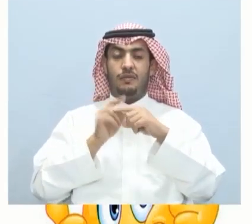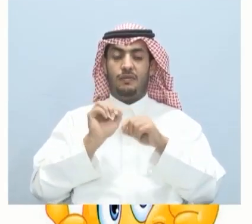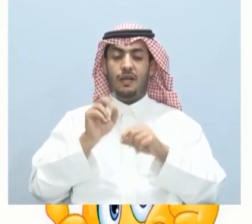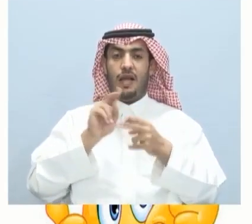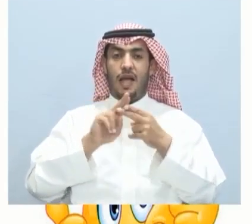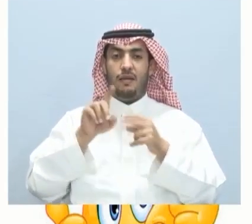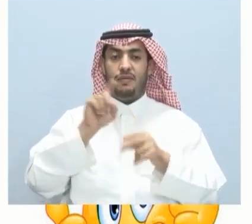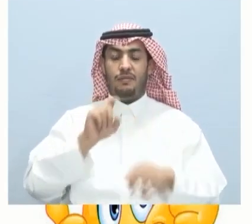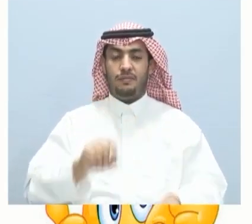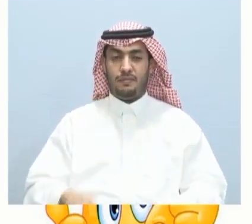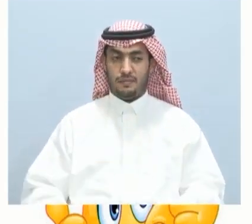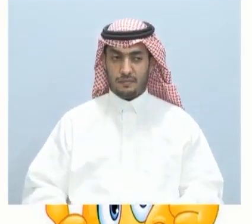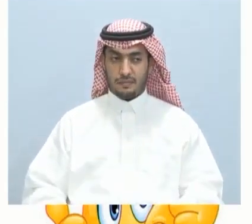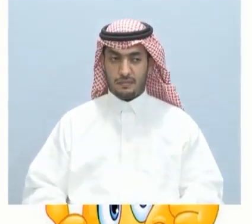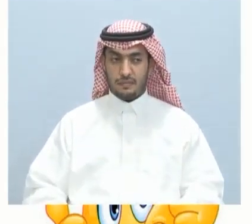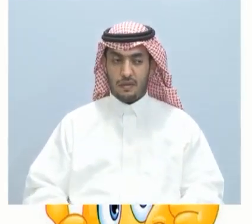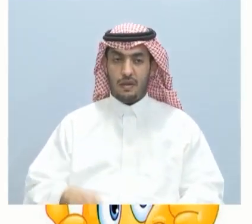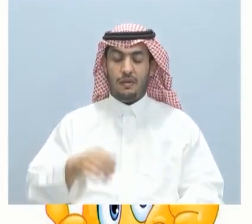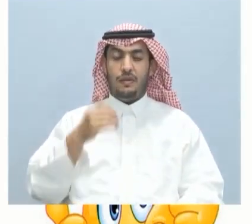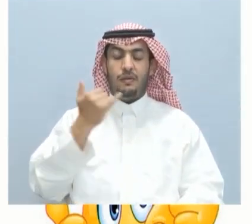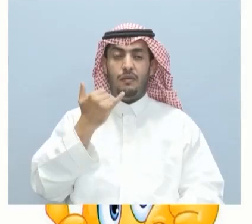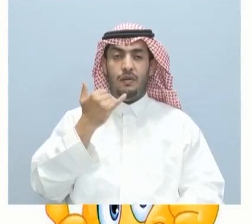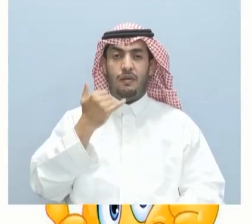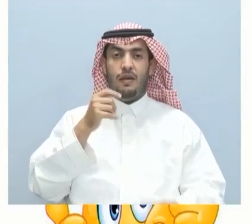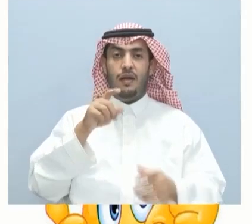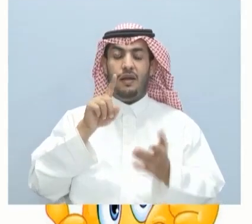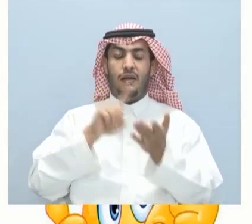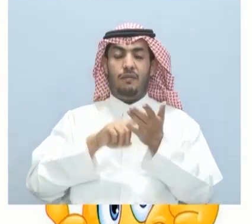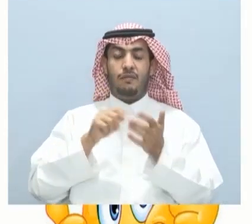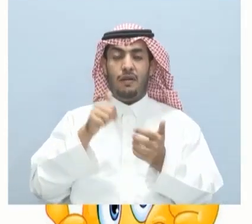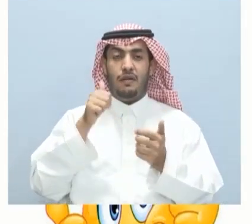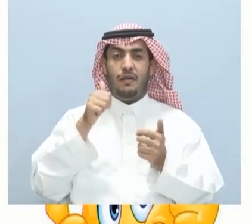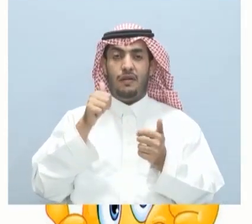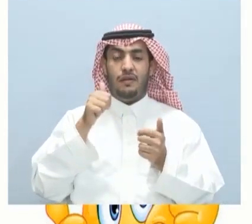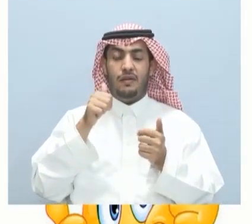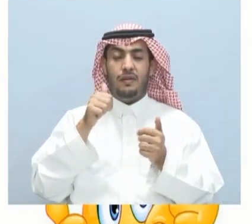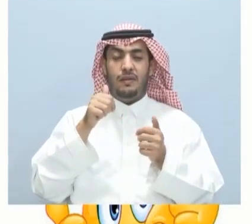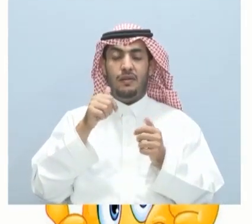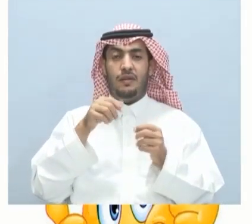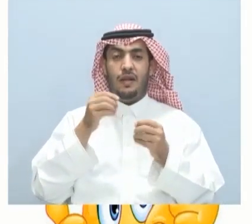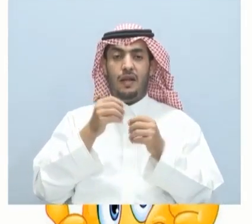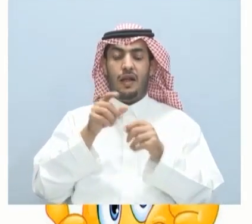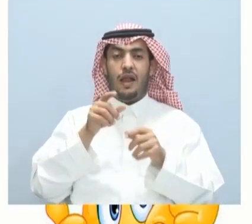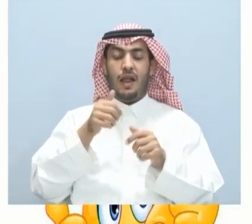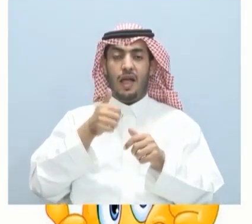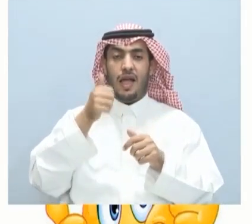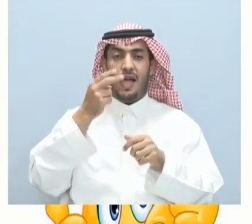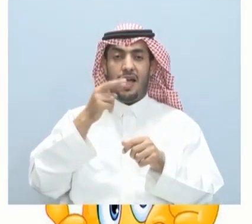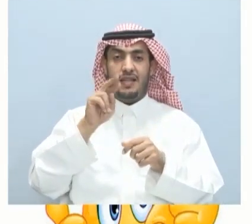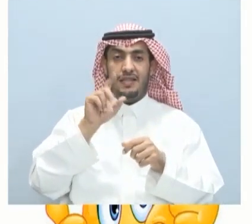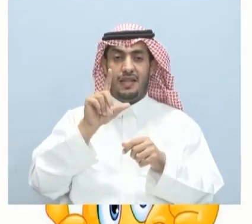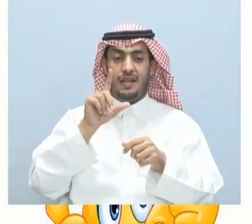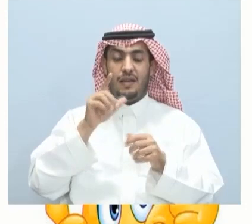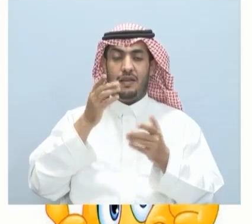حل المسائل المهم عندي الان ان احقق كيف اعرف كم عزم موجود عندي بعدد القوه كيف